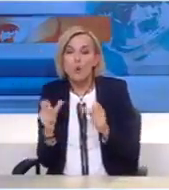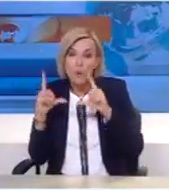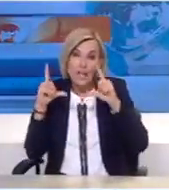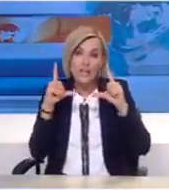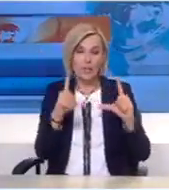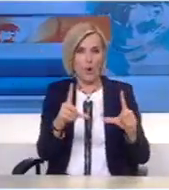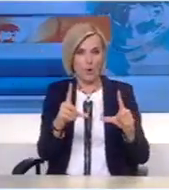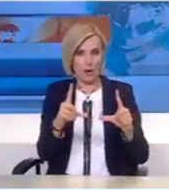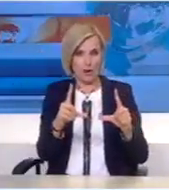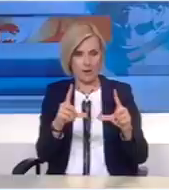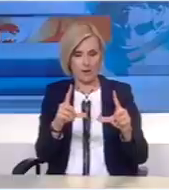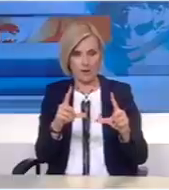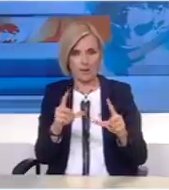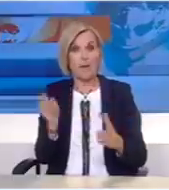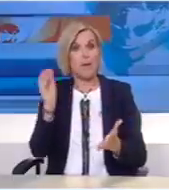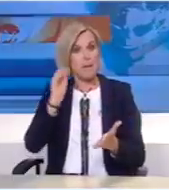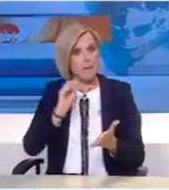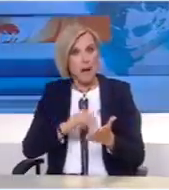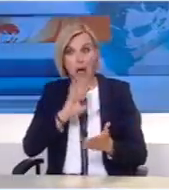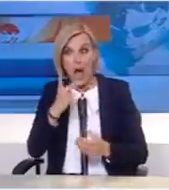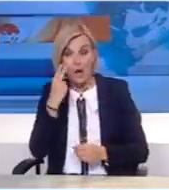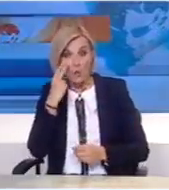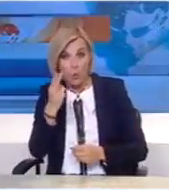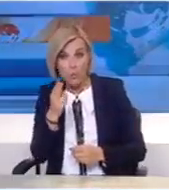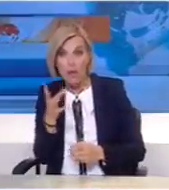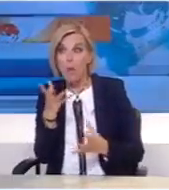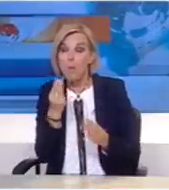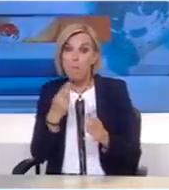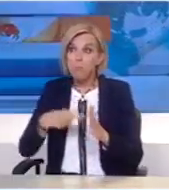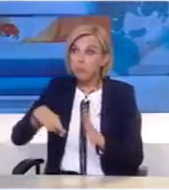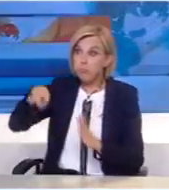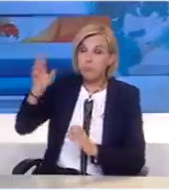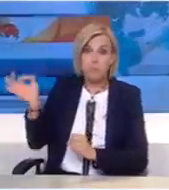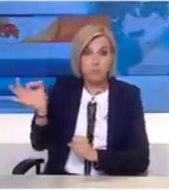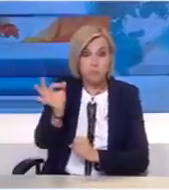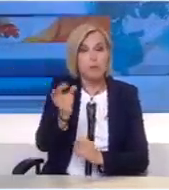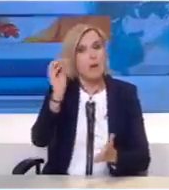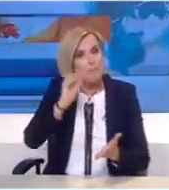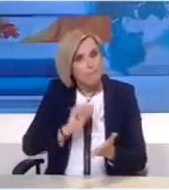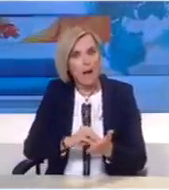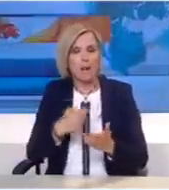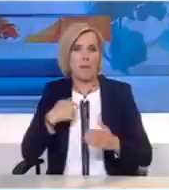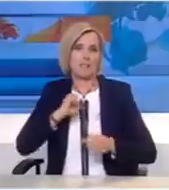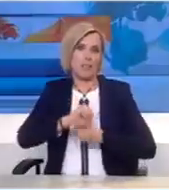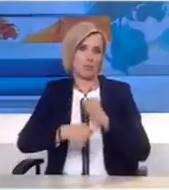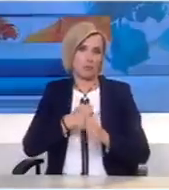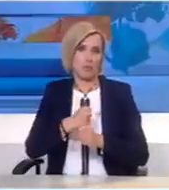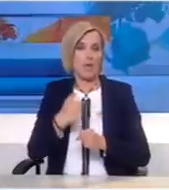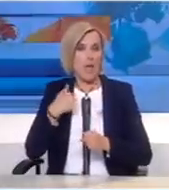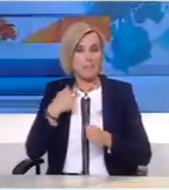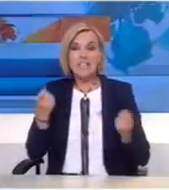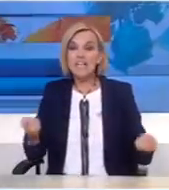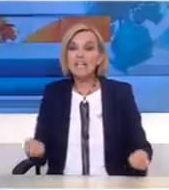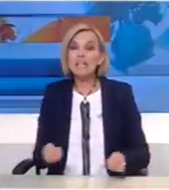να επανερχόμαστε στην τάξη, αν δούμε ότι κάτι ξεφεύγει από αυτό που αναμένουμε. Άρα θα χρησιμοποιήσουμε την μαθηματική